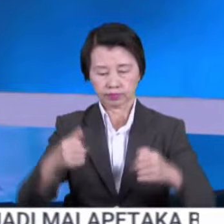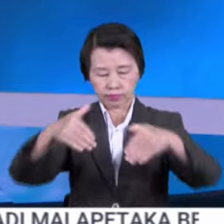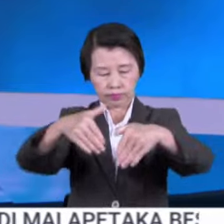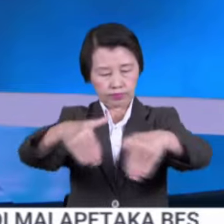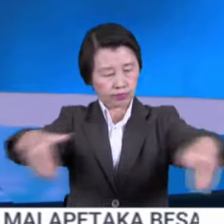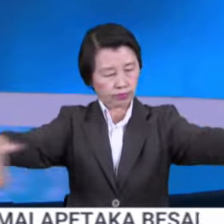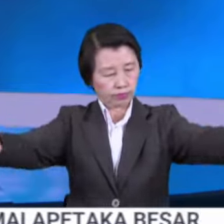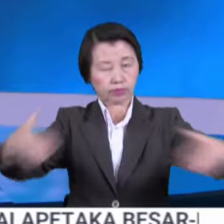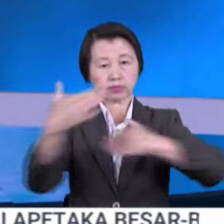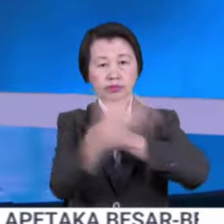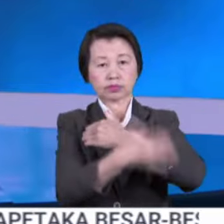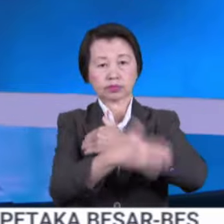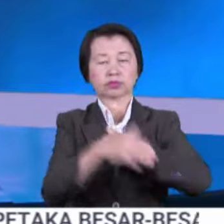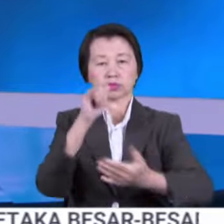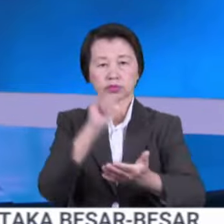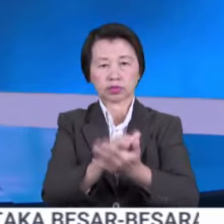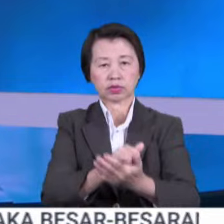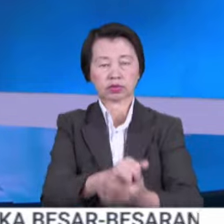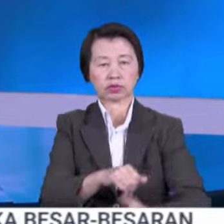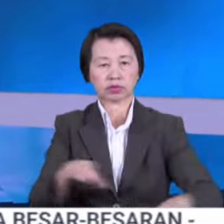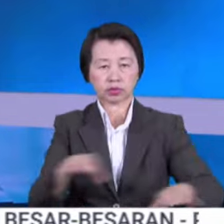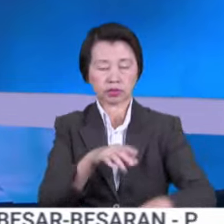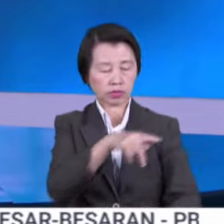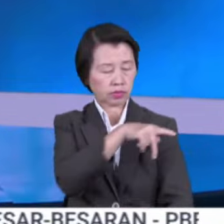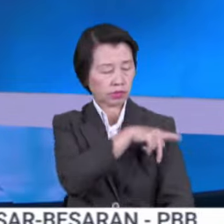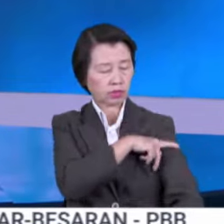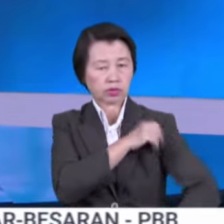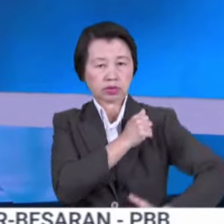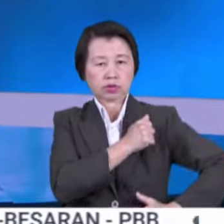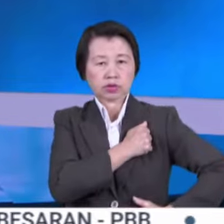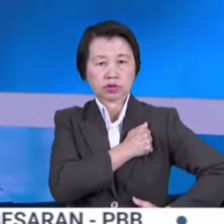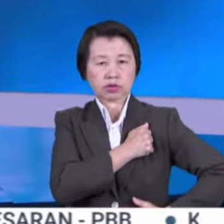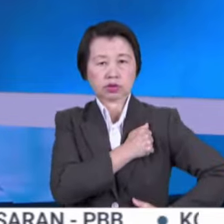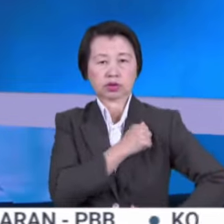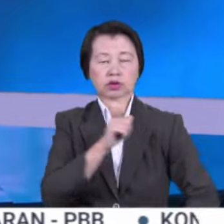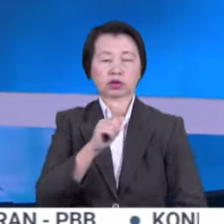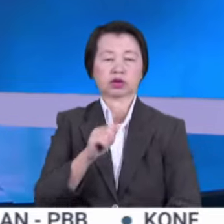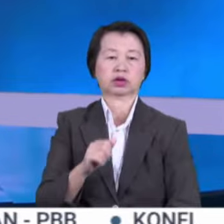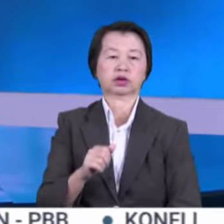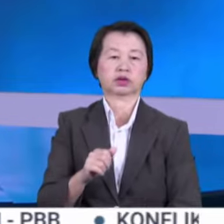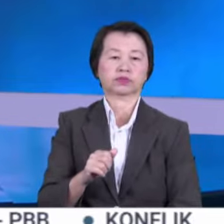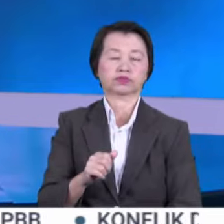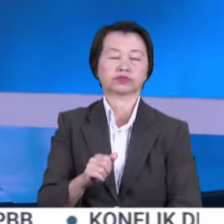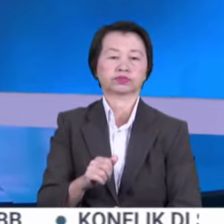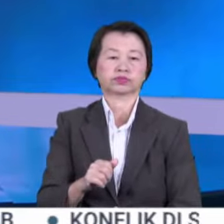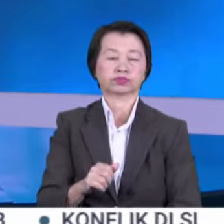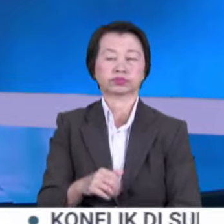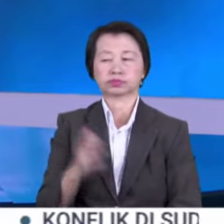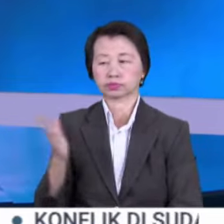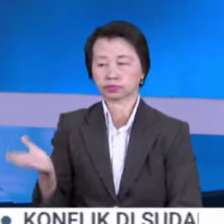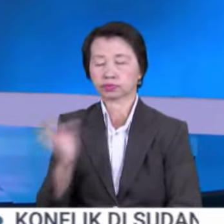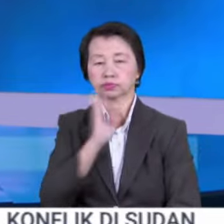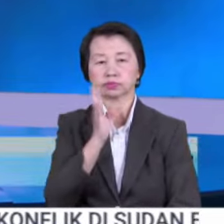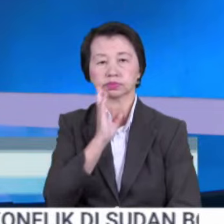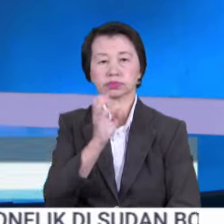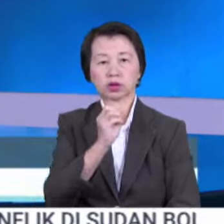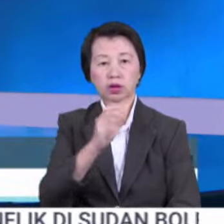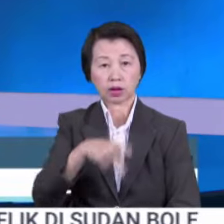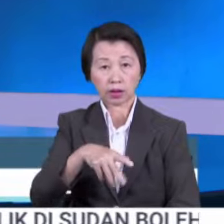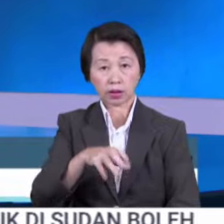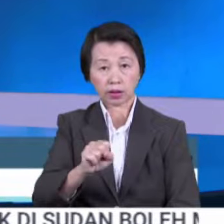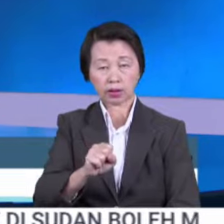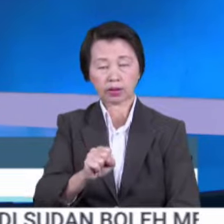yang digariskan panglima tentara darat Jenderal Datuk Sri Muhammad Abdurrahman menurut beliau operasi Setia ada